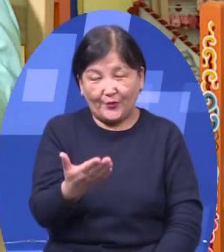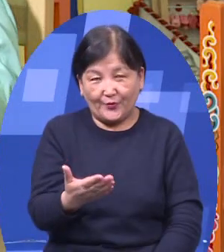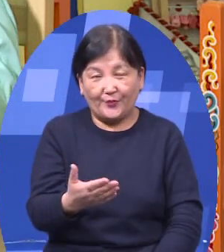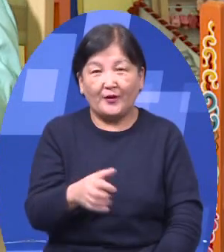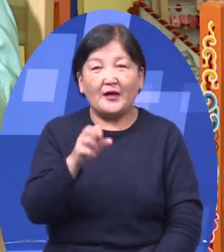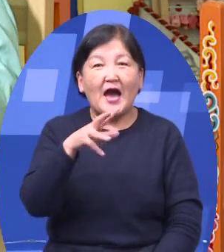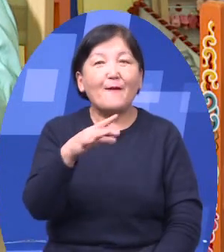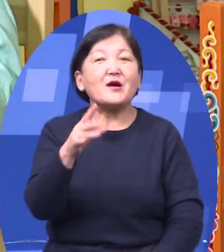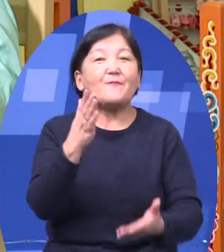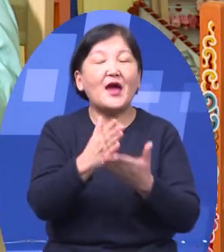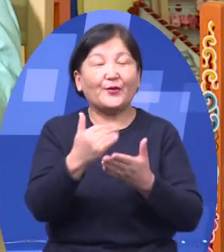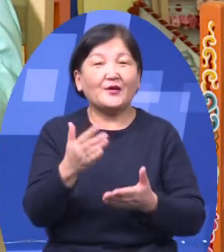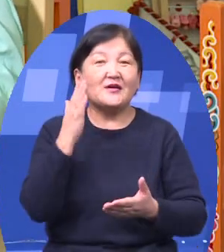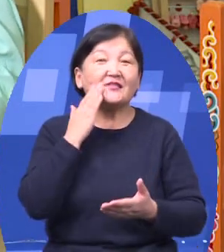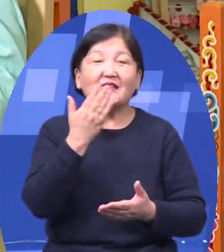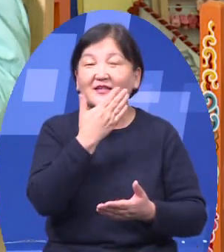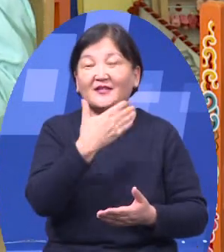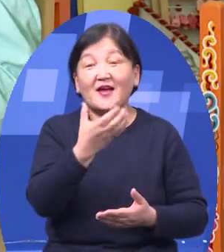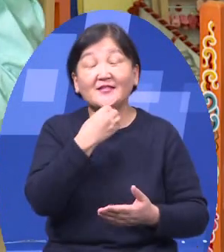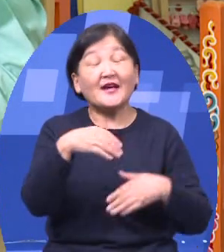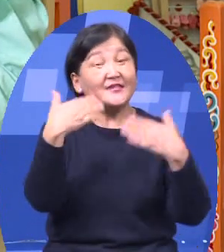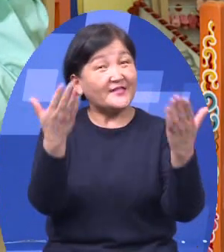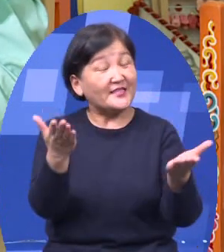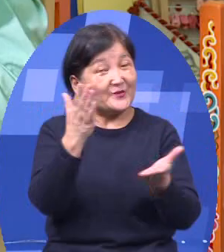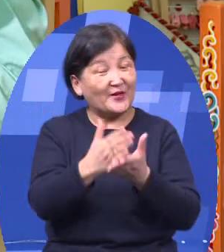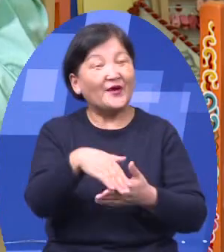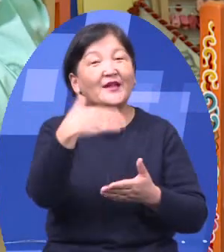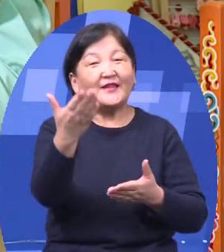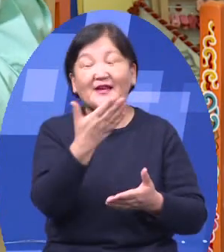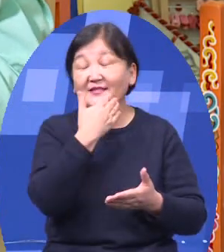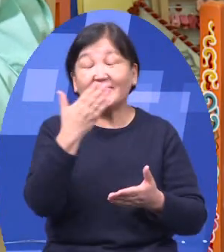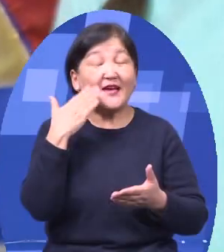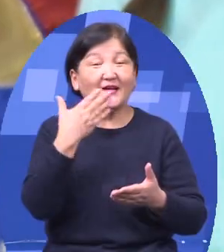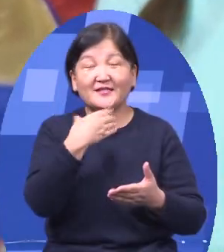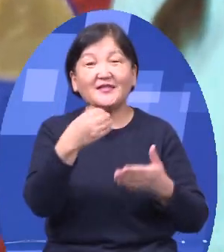Амархан сайн байна уу та? Миндээ амар сайн уу? Сар шиндээ сайхан шинэлж байна.